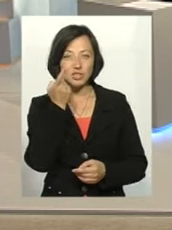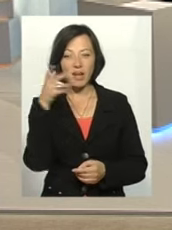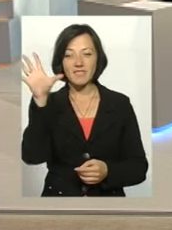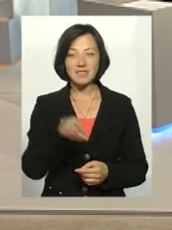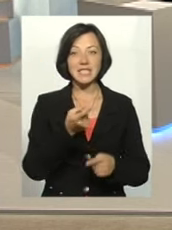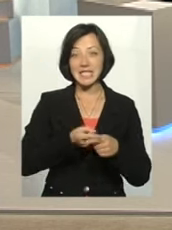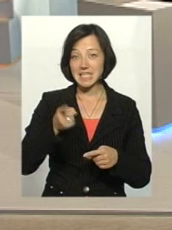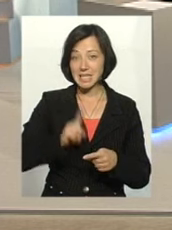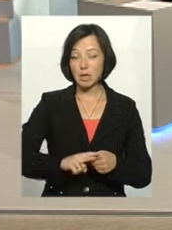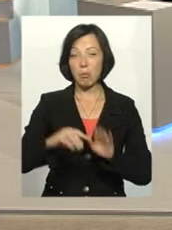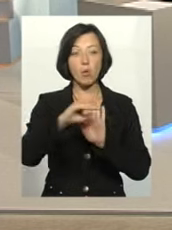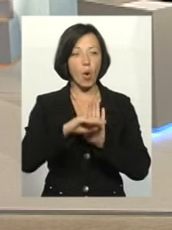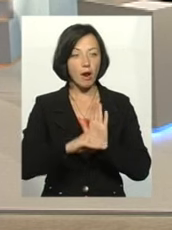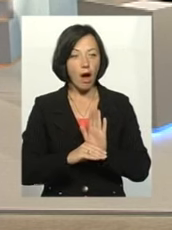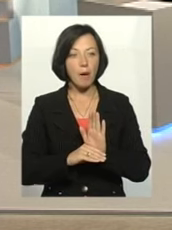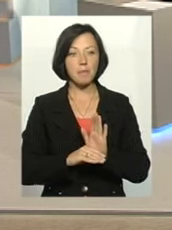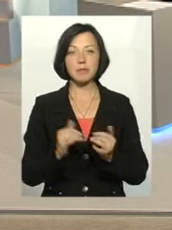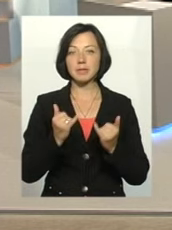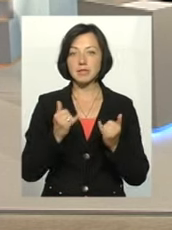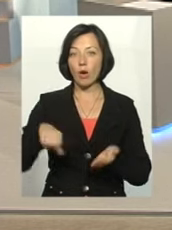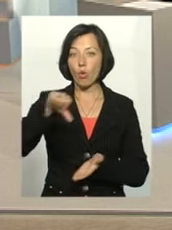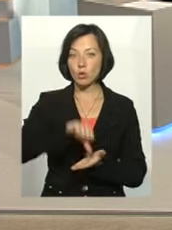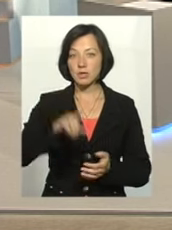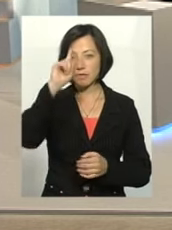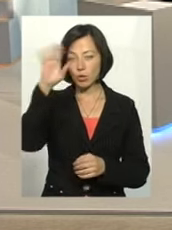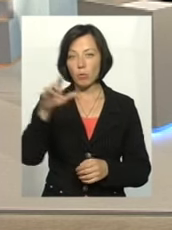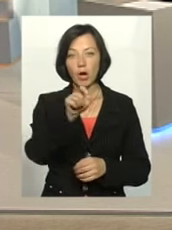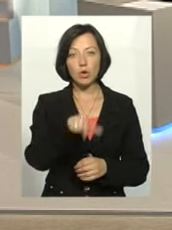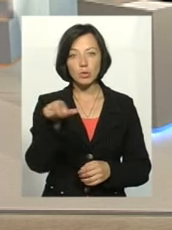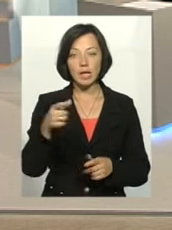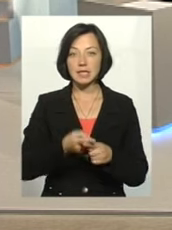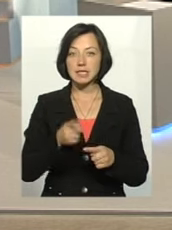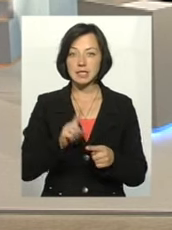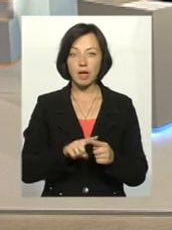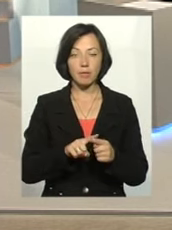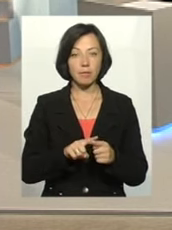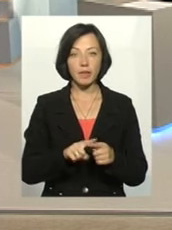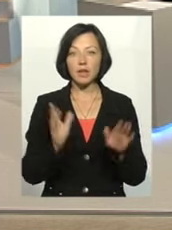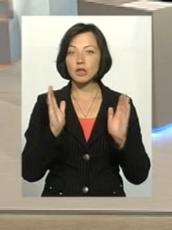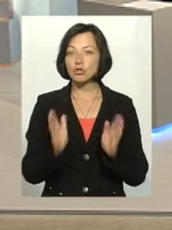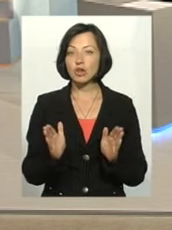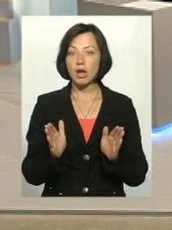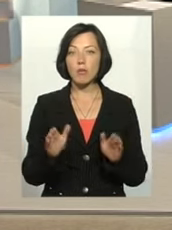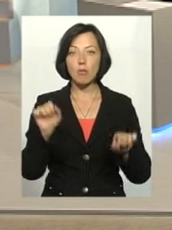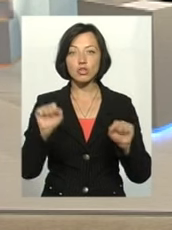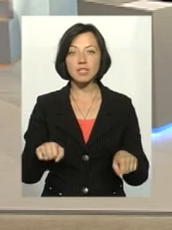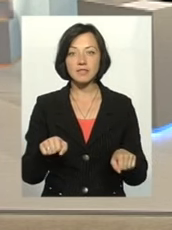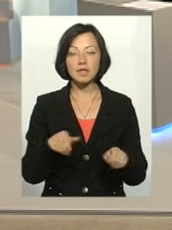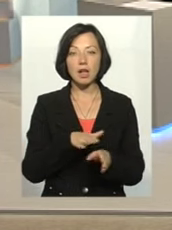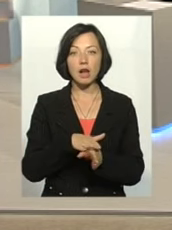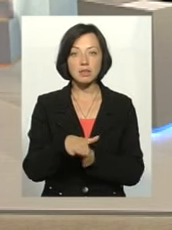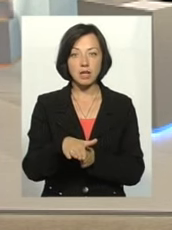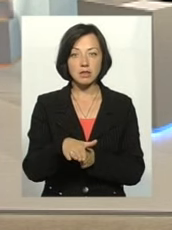ці програми для відомих, за участі відомих людей, це лише можливість